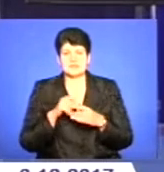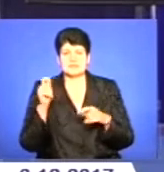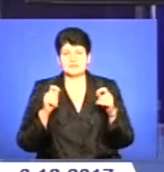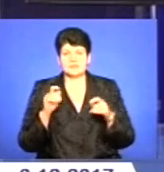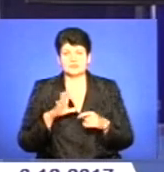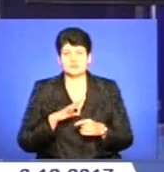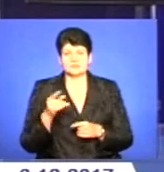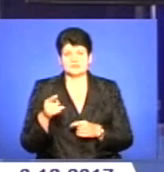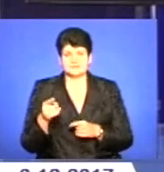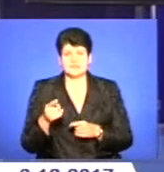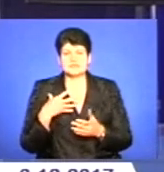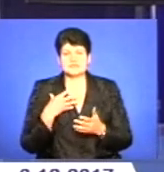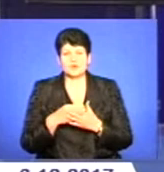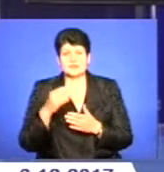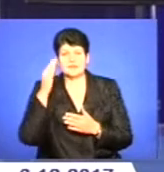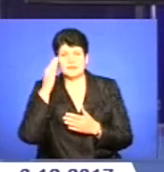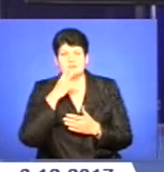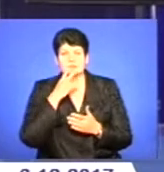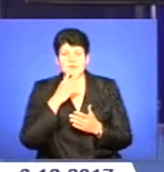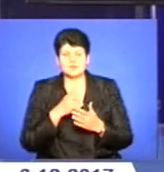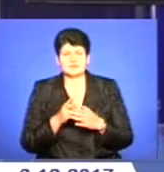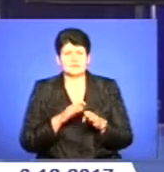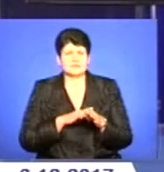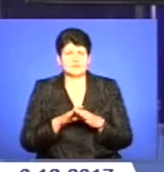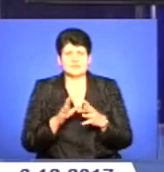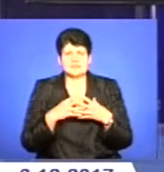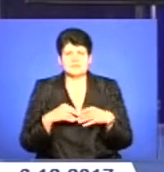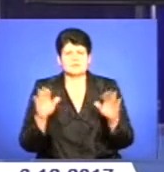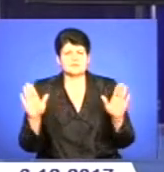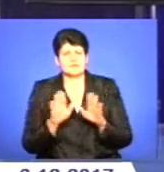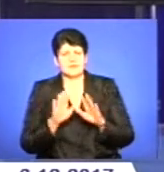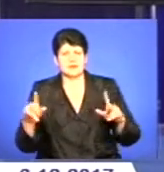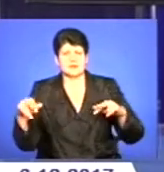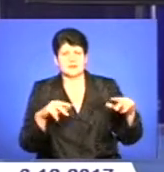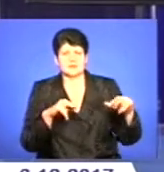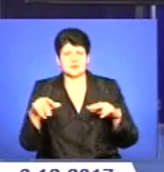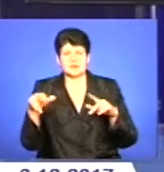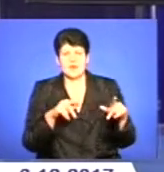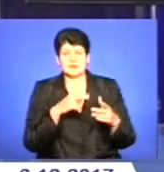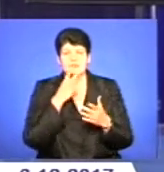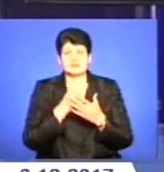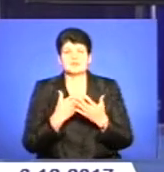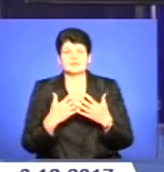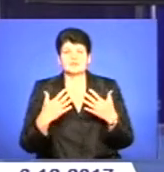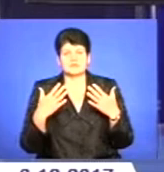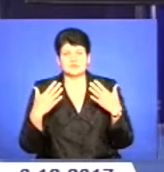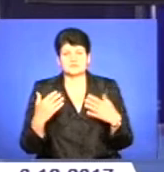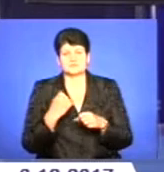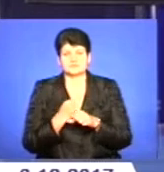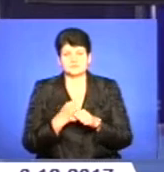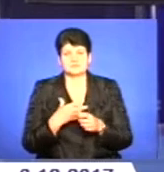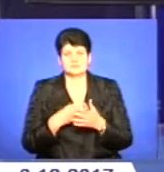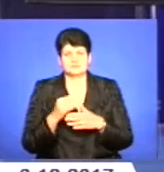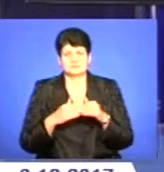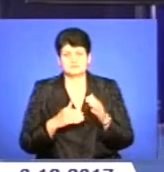пройшов у Тернополі. Свої таланти демонстрували цілі сім'ї. Співали, танцювали і презентували виставки виробів, виготовлених